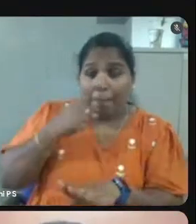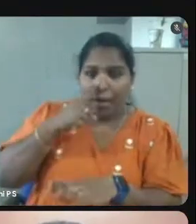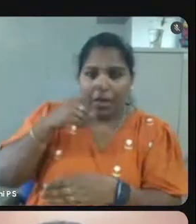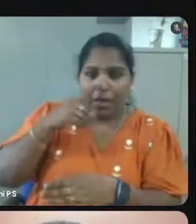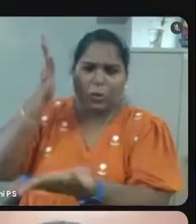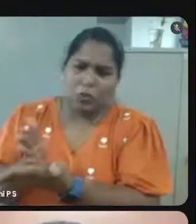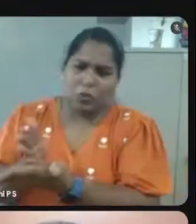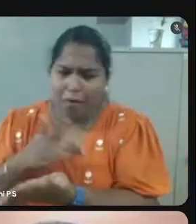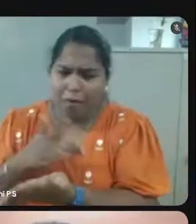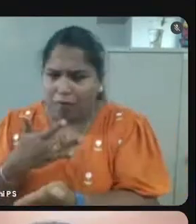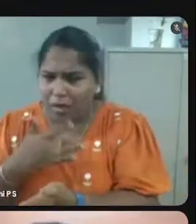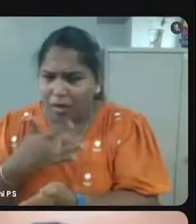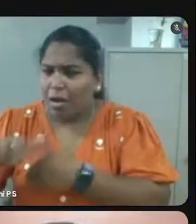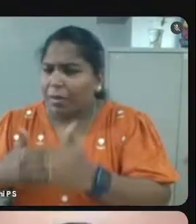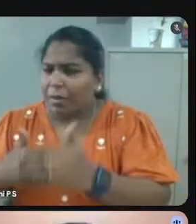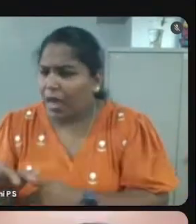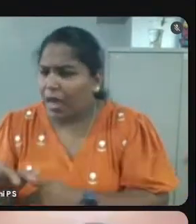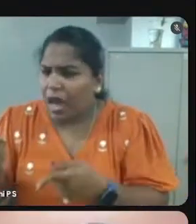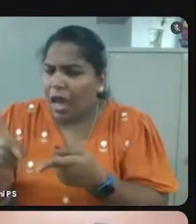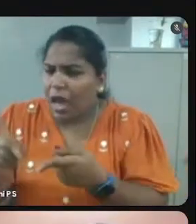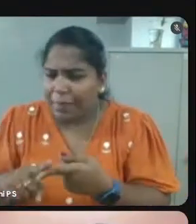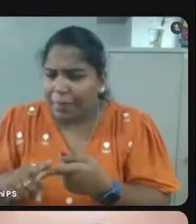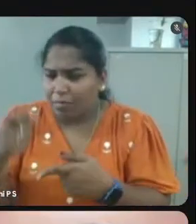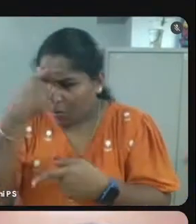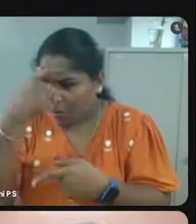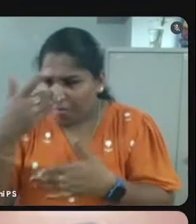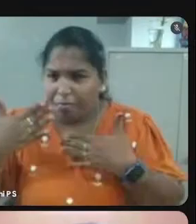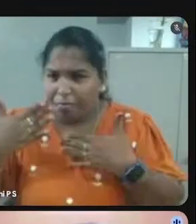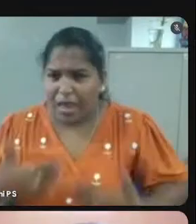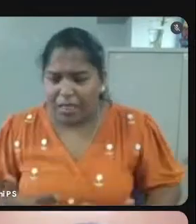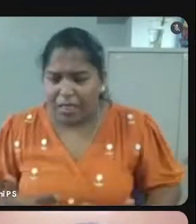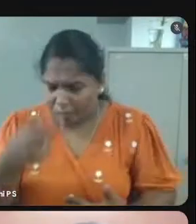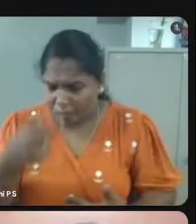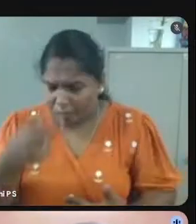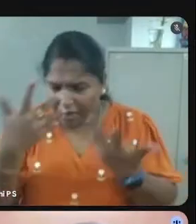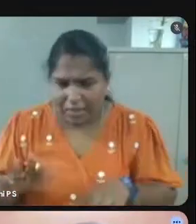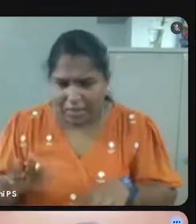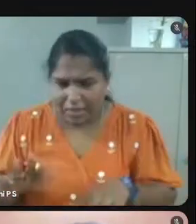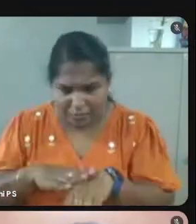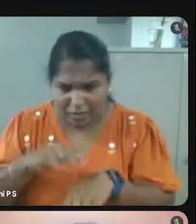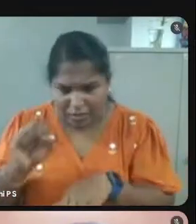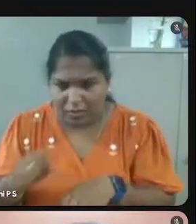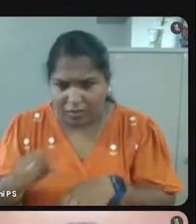അത് പിന്നെ അവർക്കത് ശാരീരികമായിട്ട് എന്തെങ്കിലും ബുദ്ധിമുട്ടുണ്ടാക്കുമോ എന്നുള്ളതാണ്.